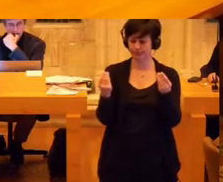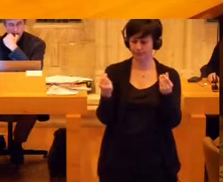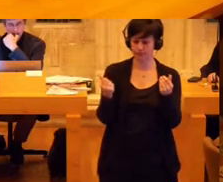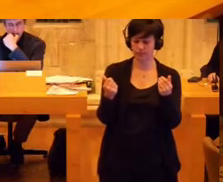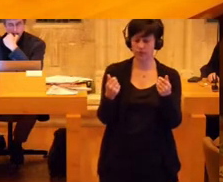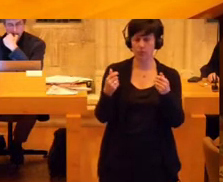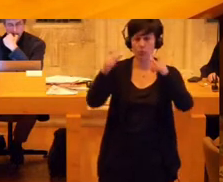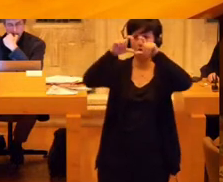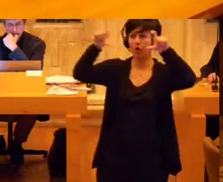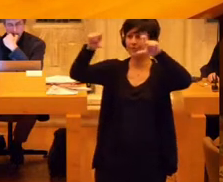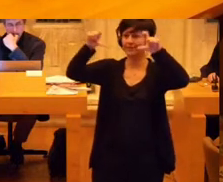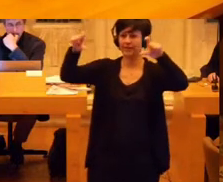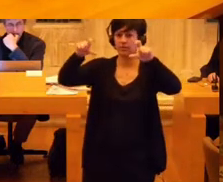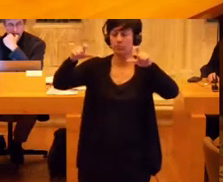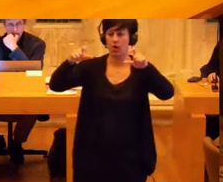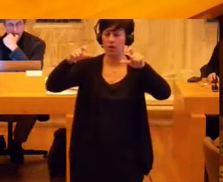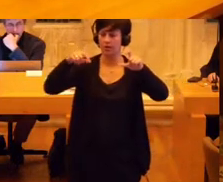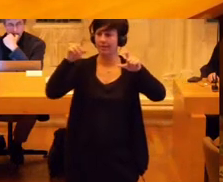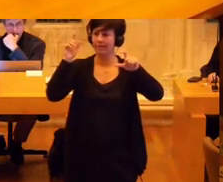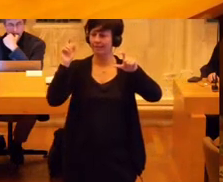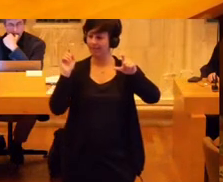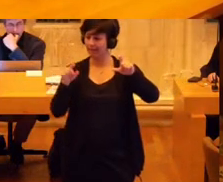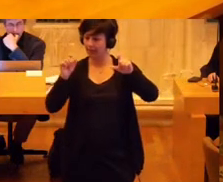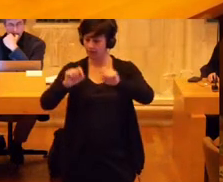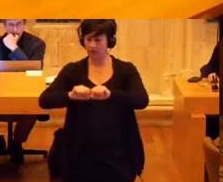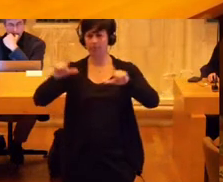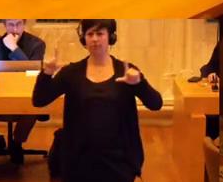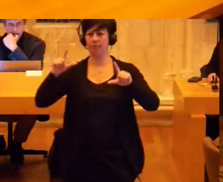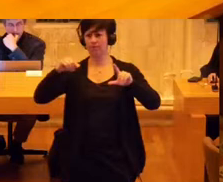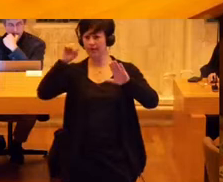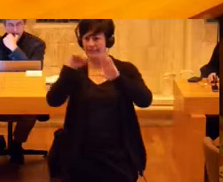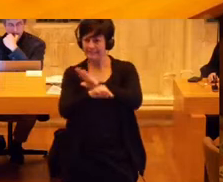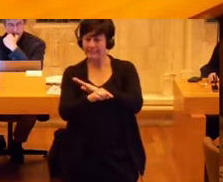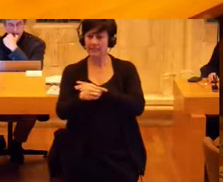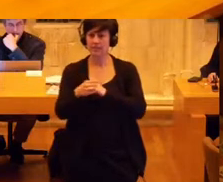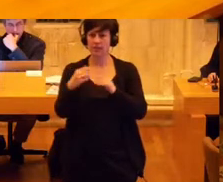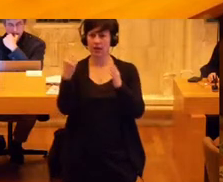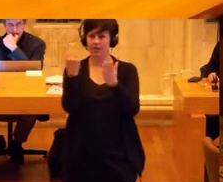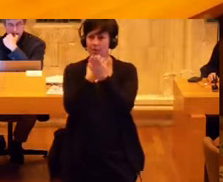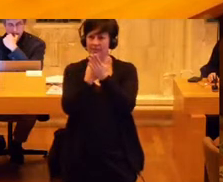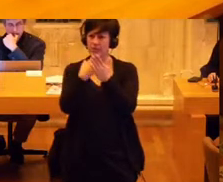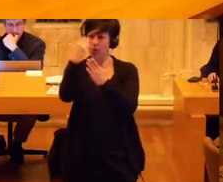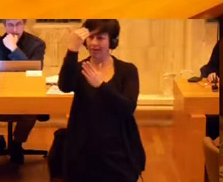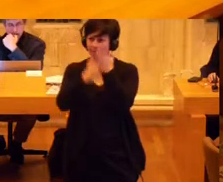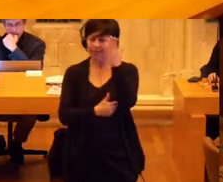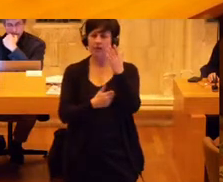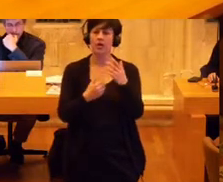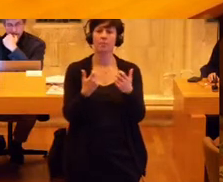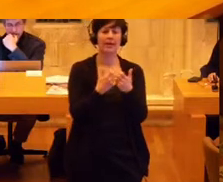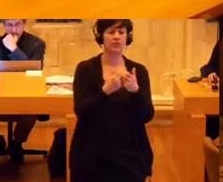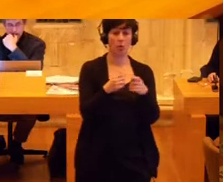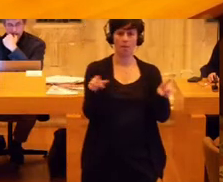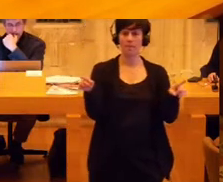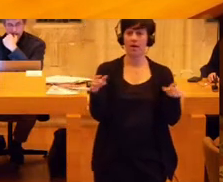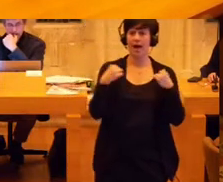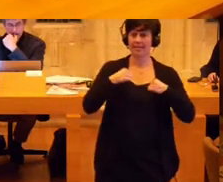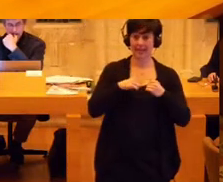les enseignes pour éviter de voir fleurir et parfois de manière multiple sur une même adresse